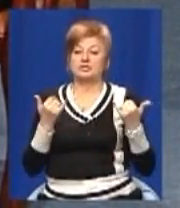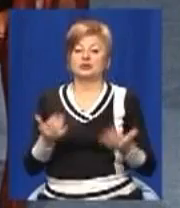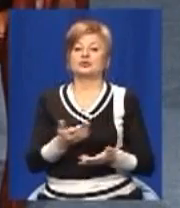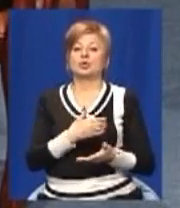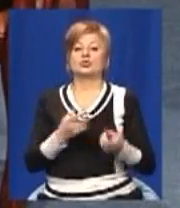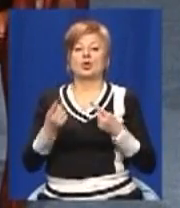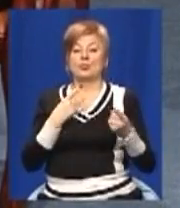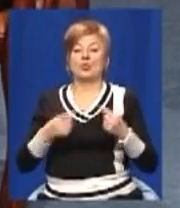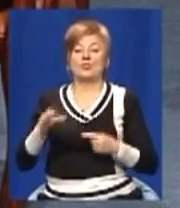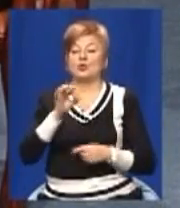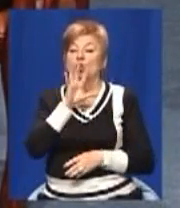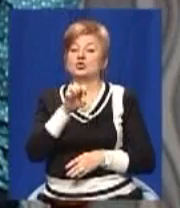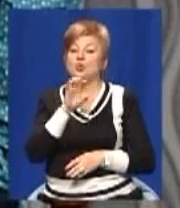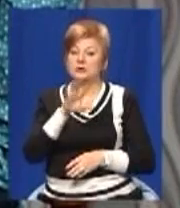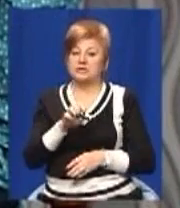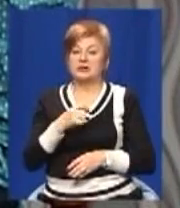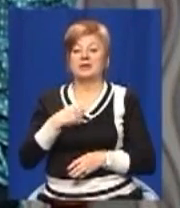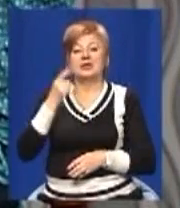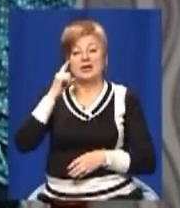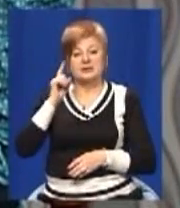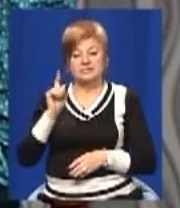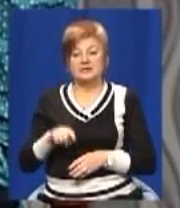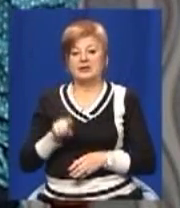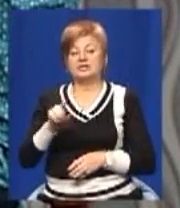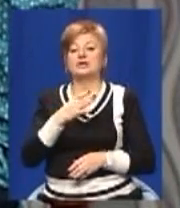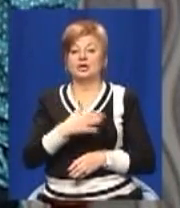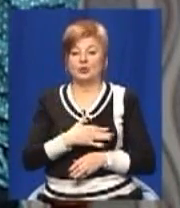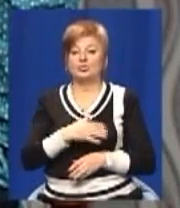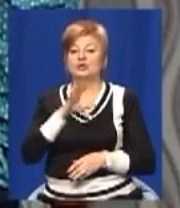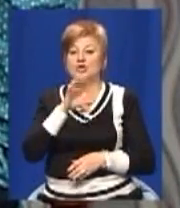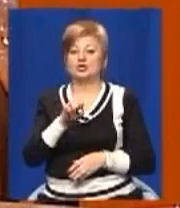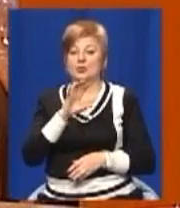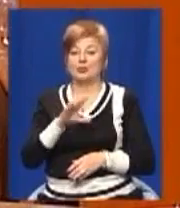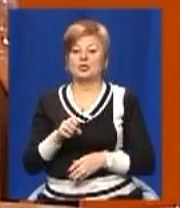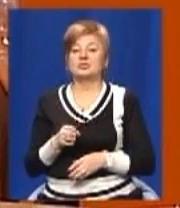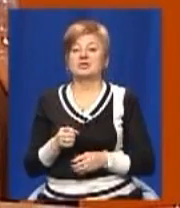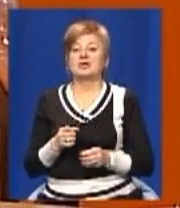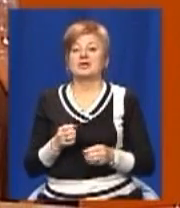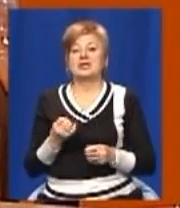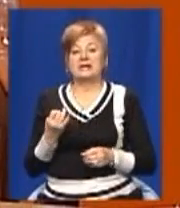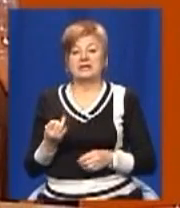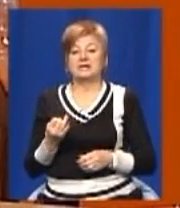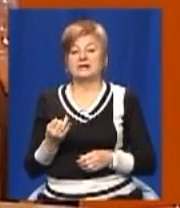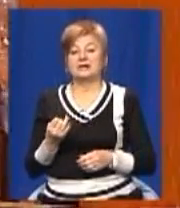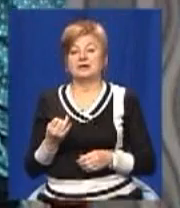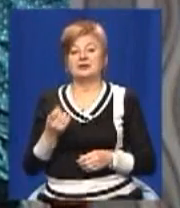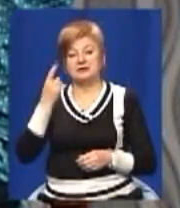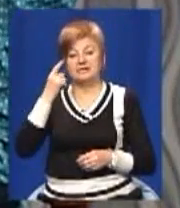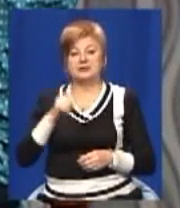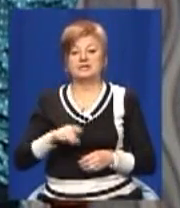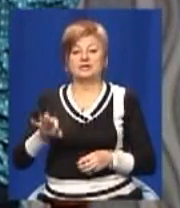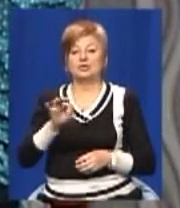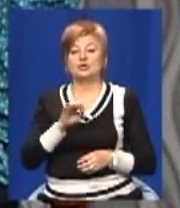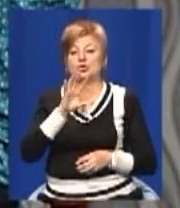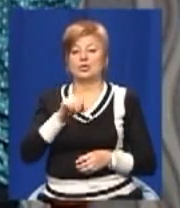хотілося поговорити про цуциків. І я знаю, що ти полюбляєш цуциків. Так. І чи знаєш ти щось про